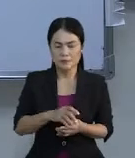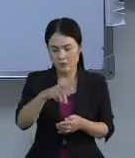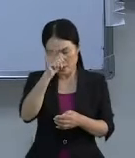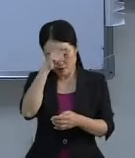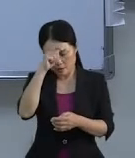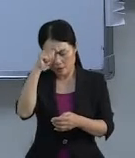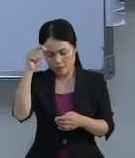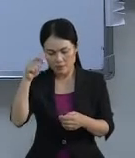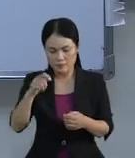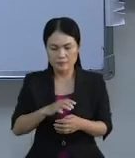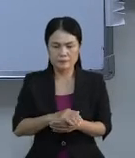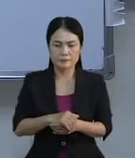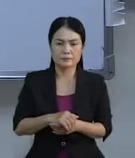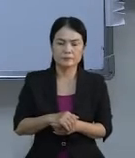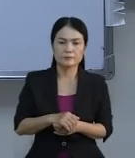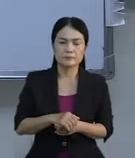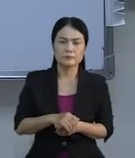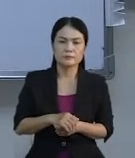rướng